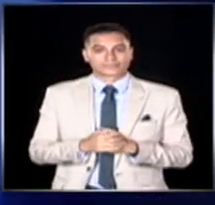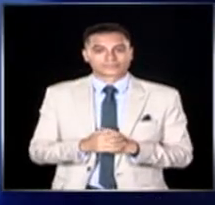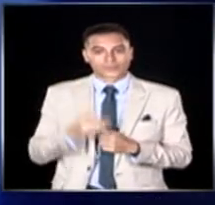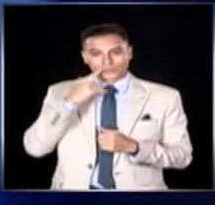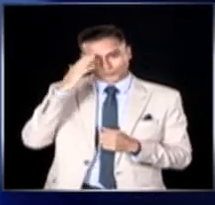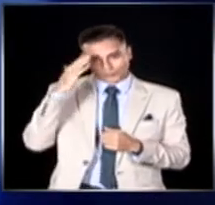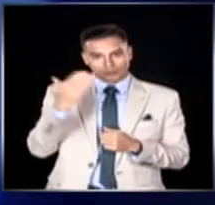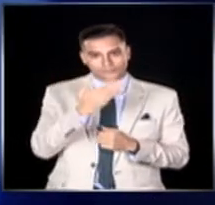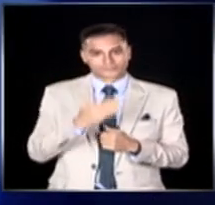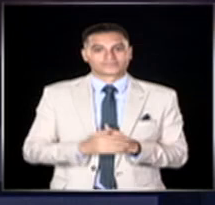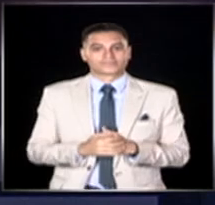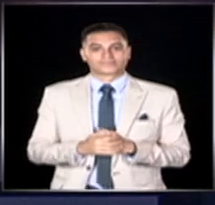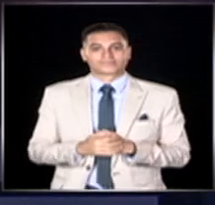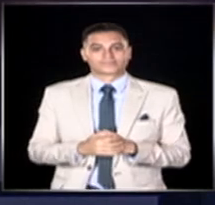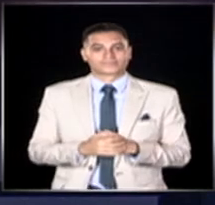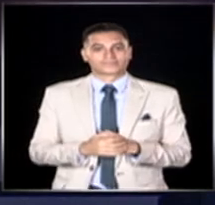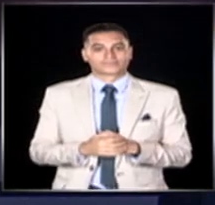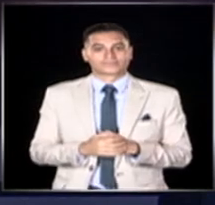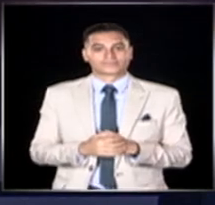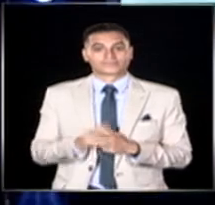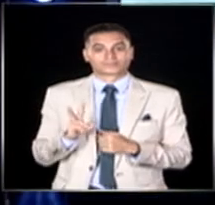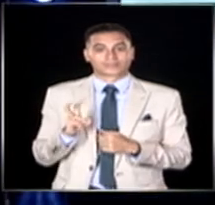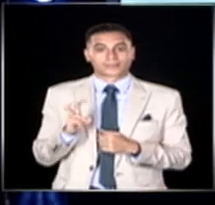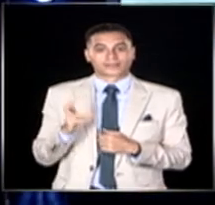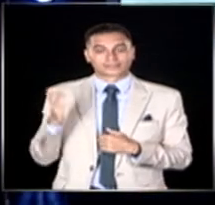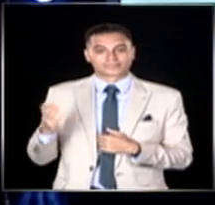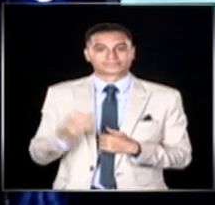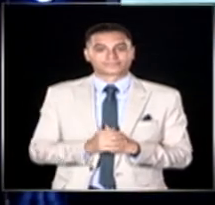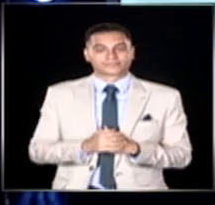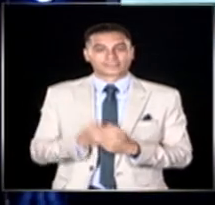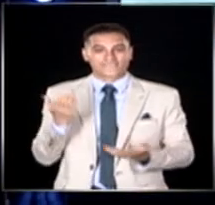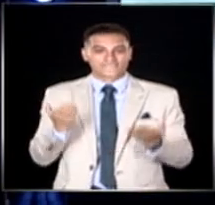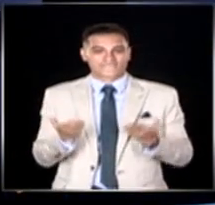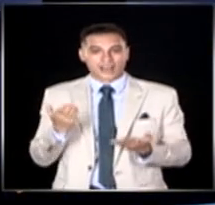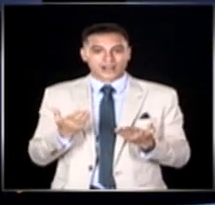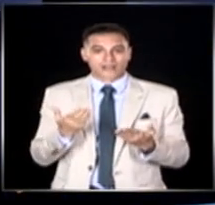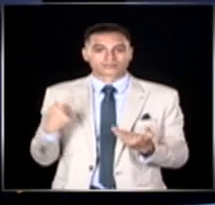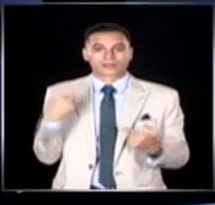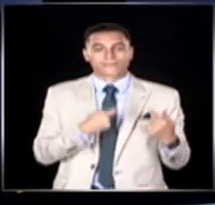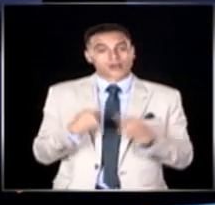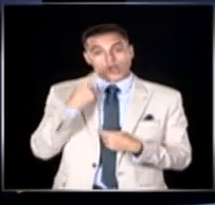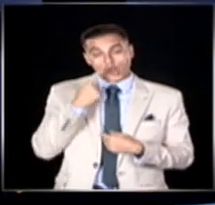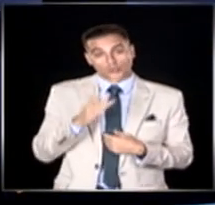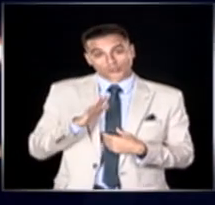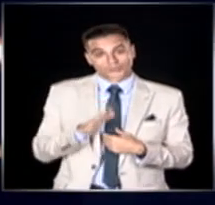شكرا؟ شكرا. بقيته 70. الفرق ضربات الجزاء. ودلوقتي مع الفقرة